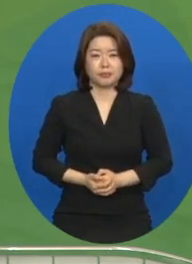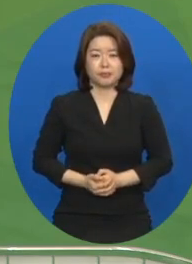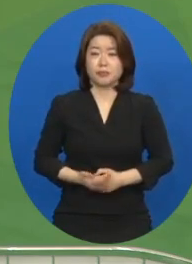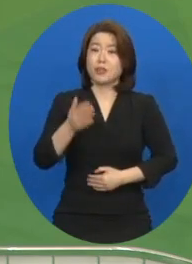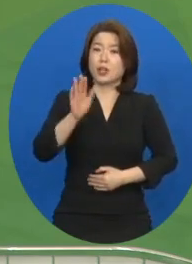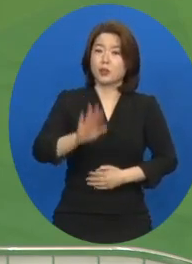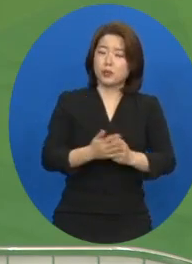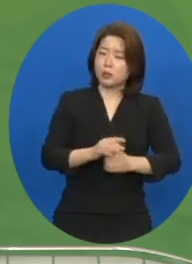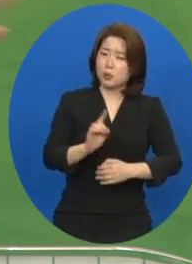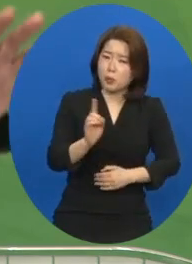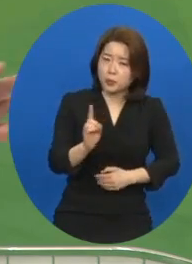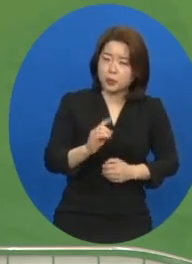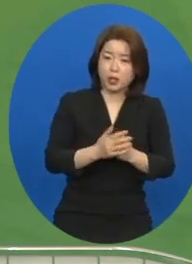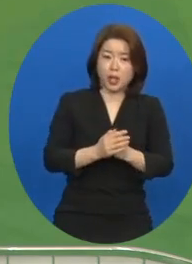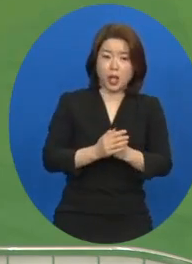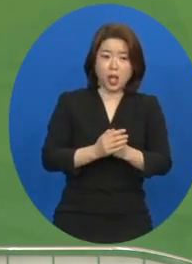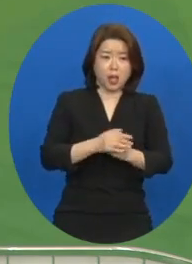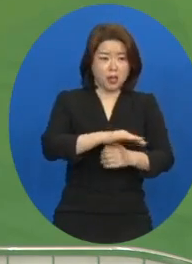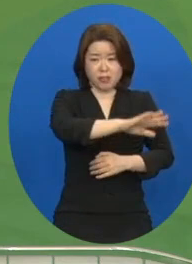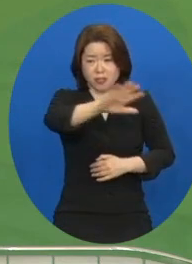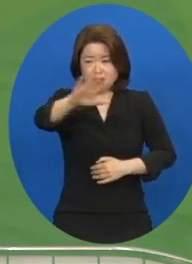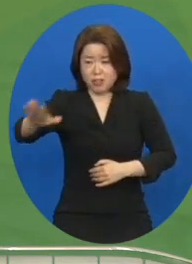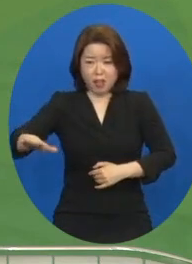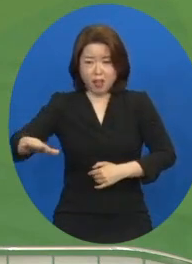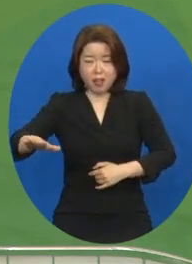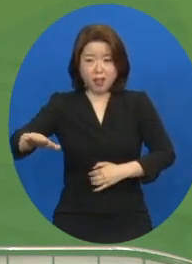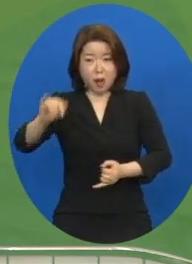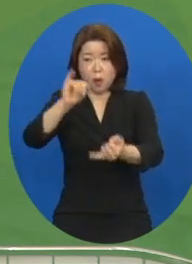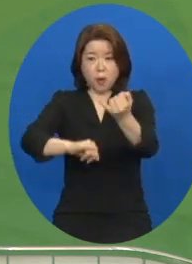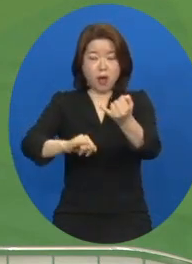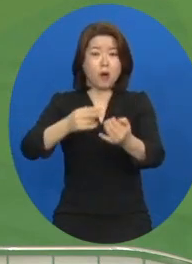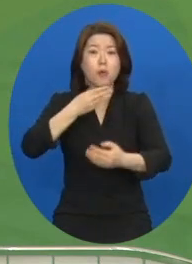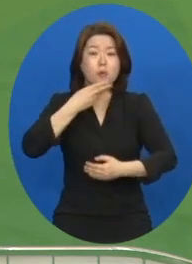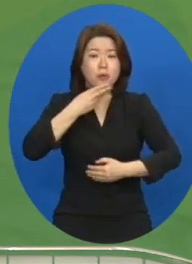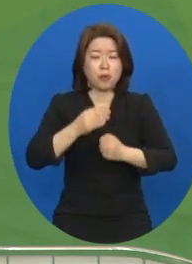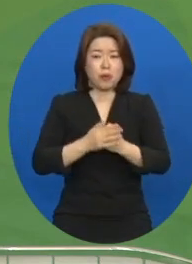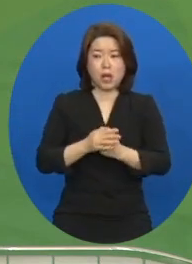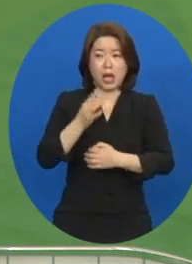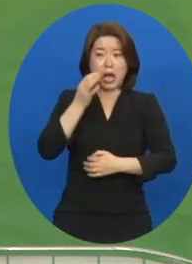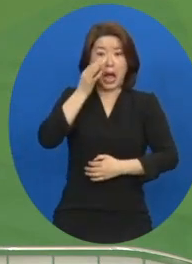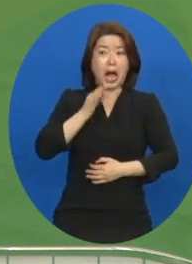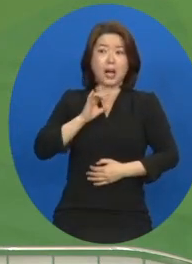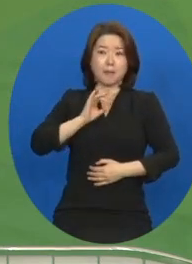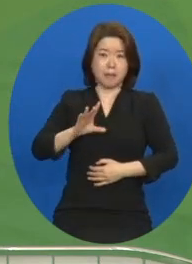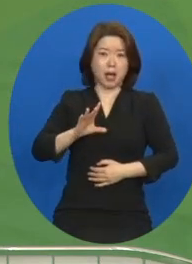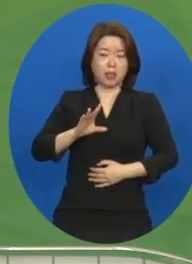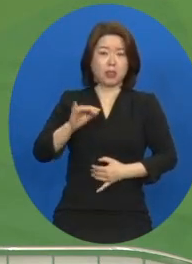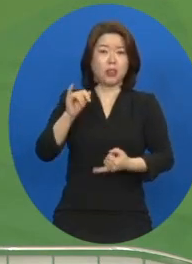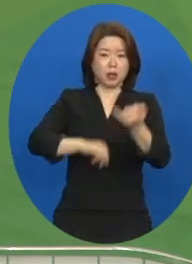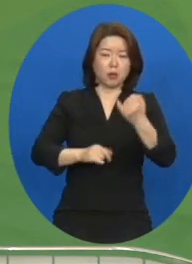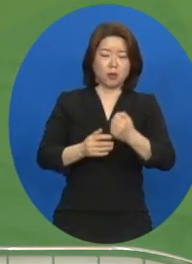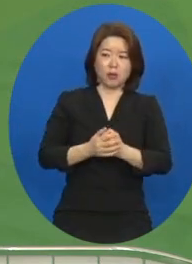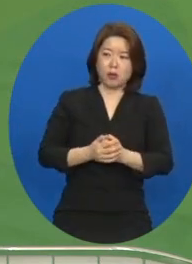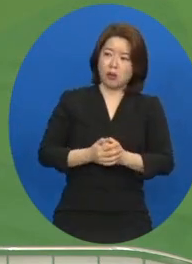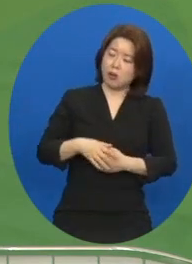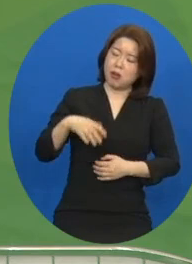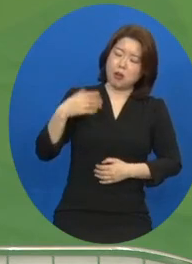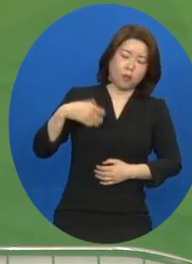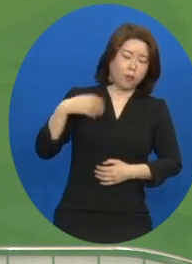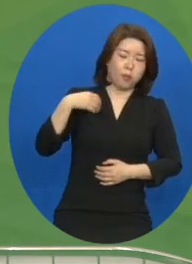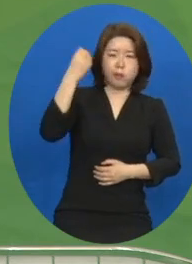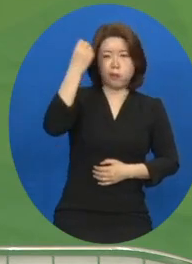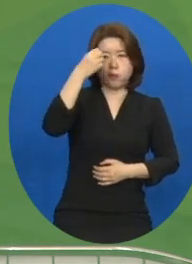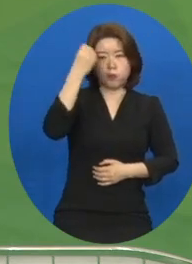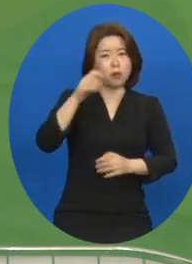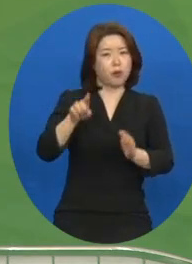그런데 어쩌면 한 사람도 없었다. 아간 외에는. 이게 믿어지지 않는 일입니다.